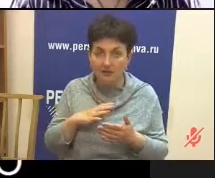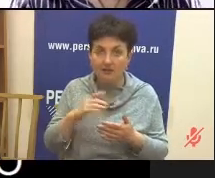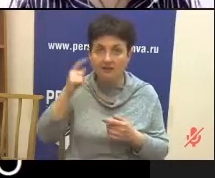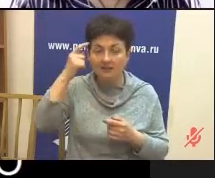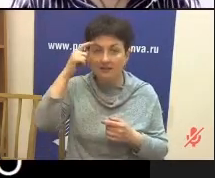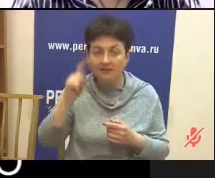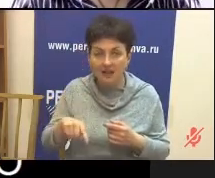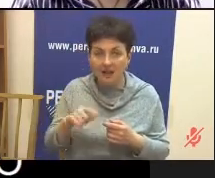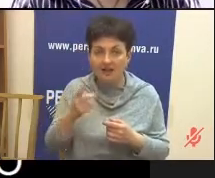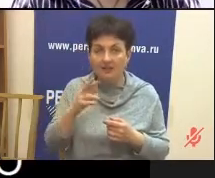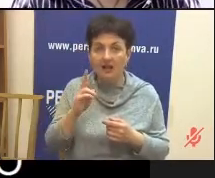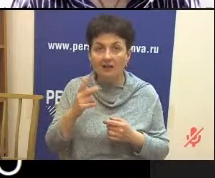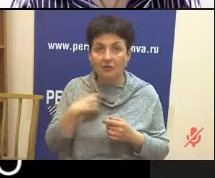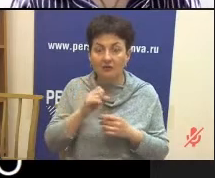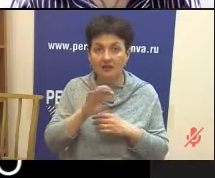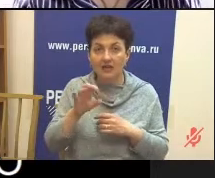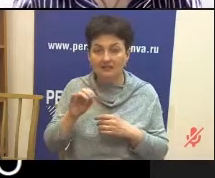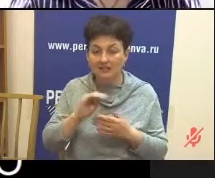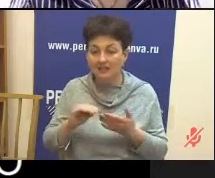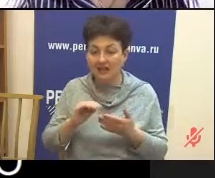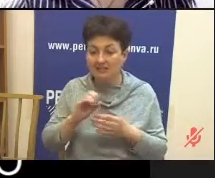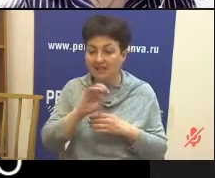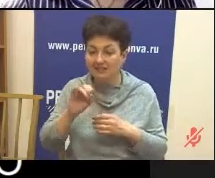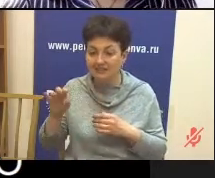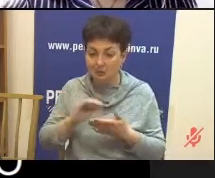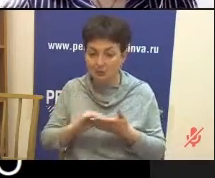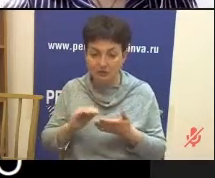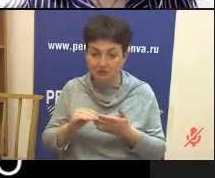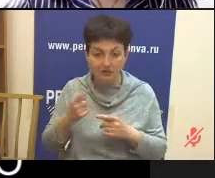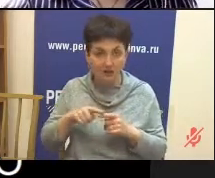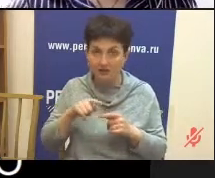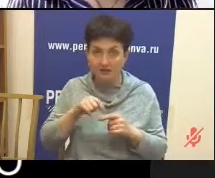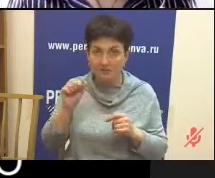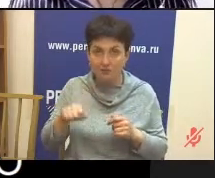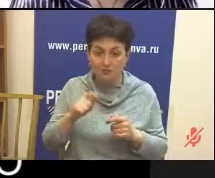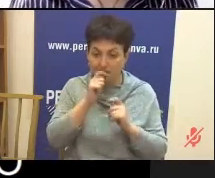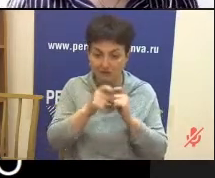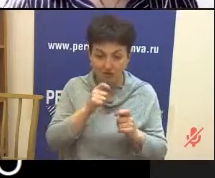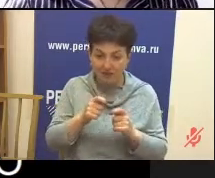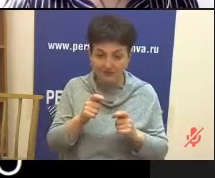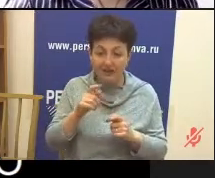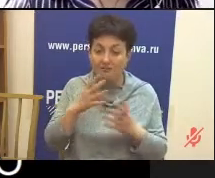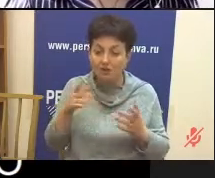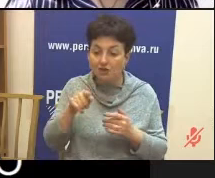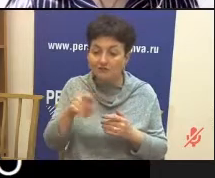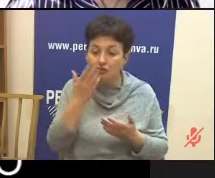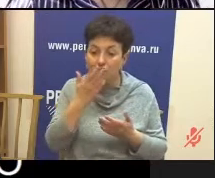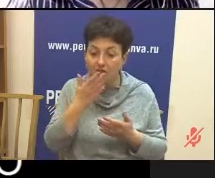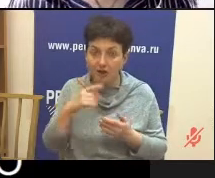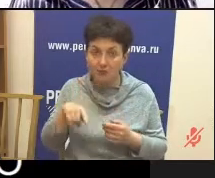отдела. И моя задача была... зная, для кого мы эту рассылку пишем, эти люди могут не быть